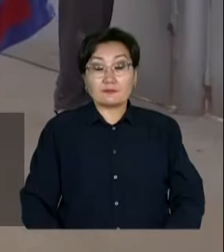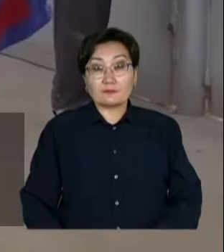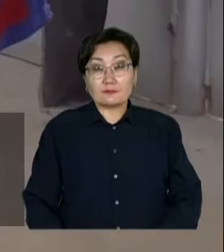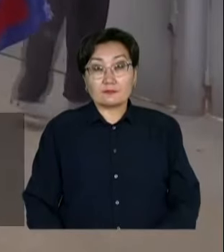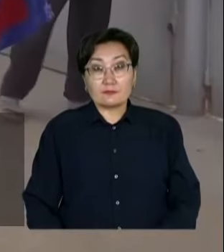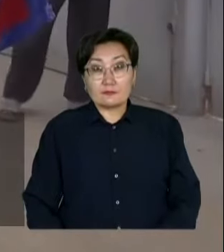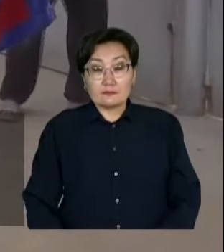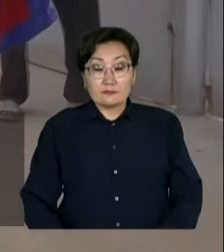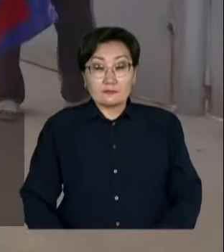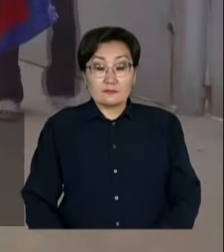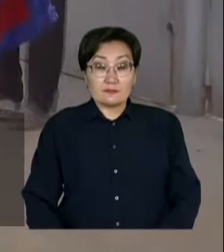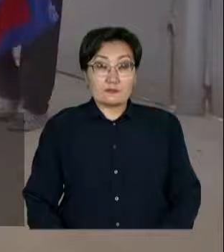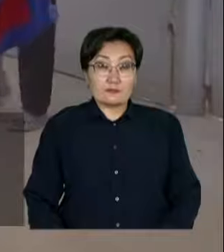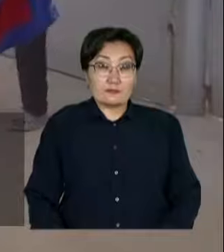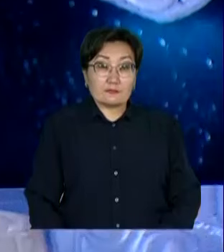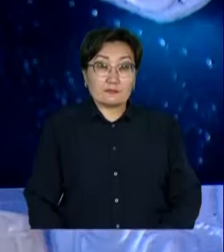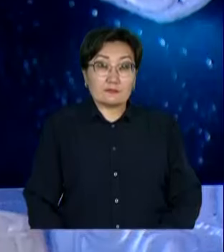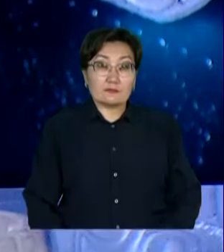облысы, Алматы телеарнасы.